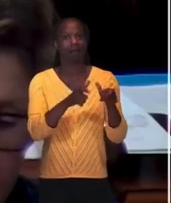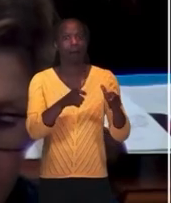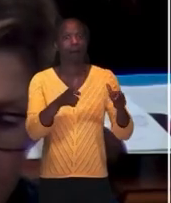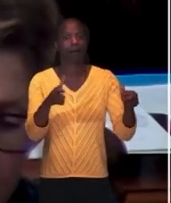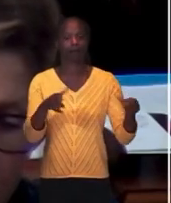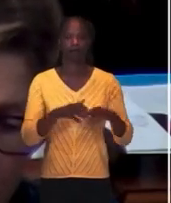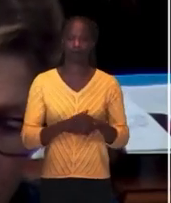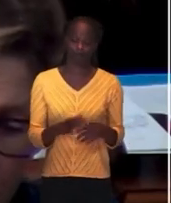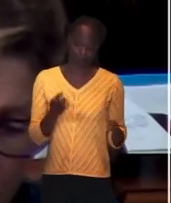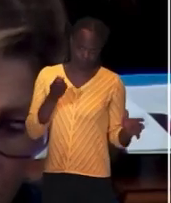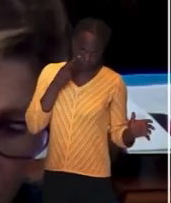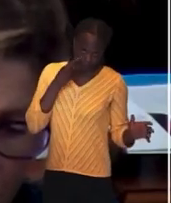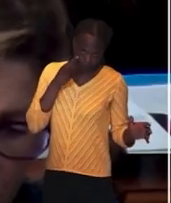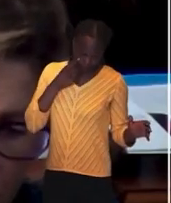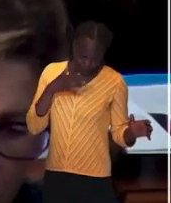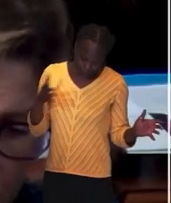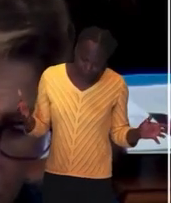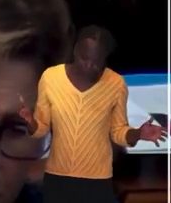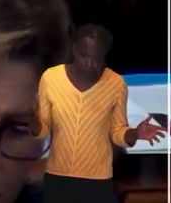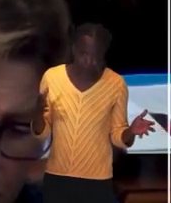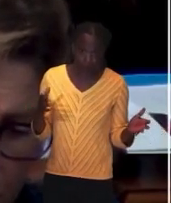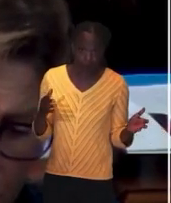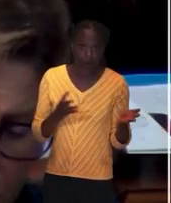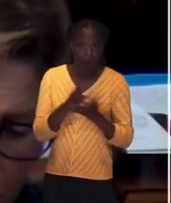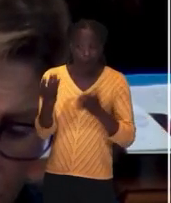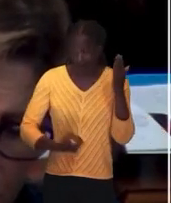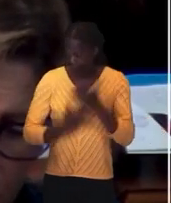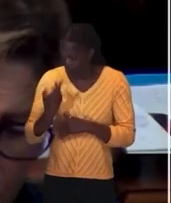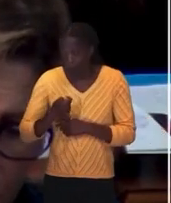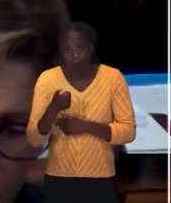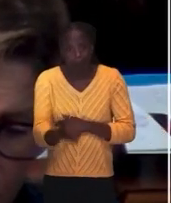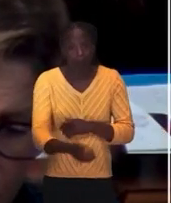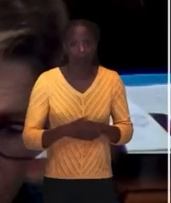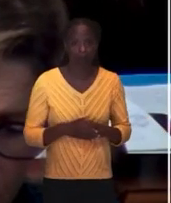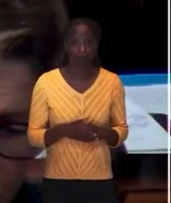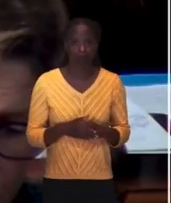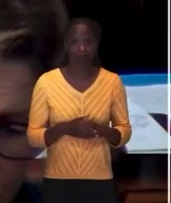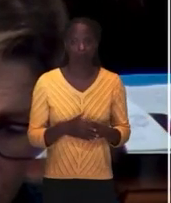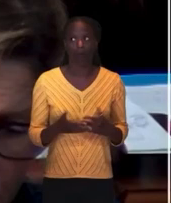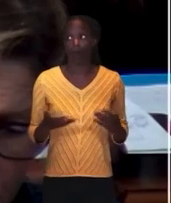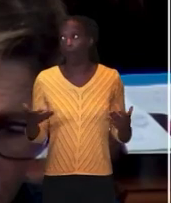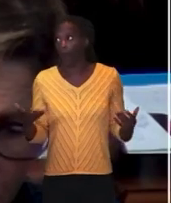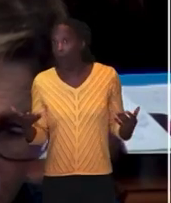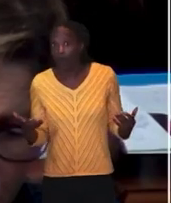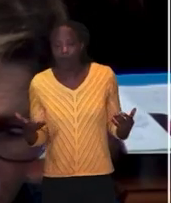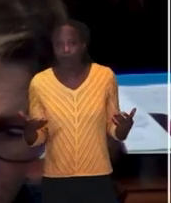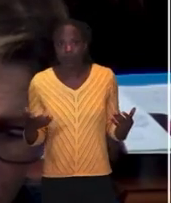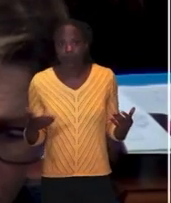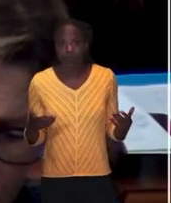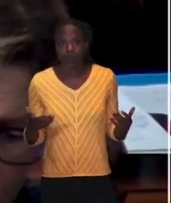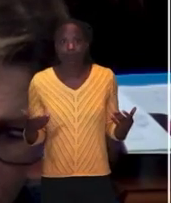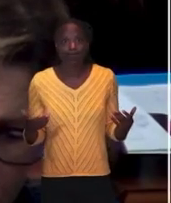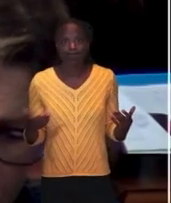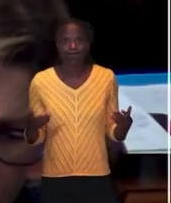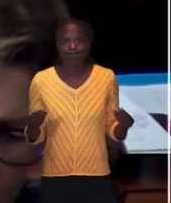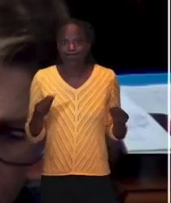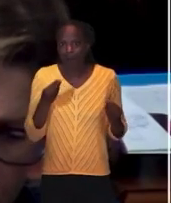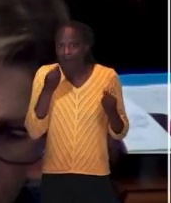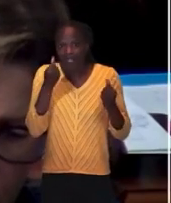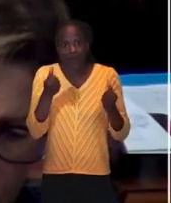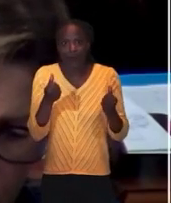verrez, nous le verrons, peu de nouveaux projets. Nous le verrons sur le compte administratif, très peu de nouveaux projets et en réalité une sorte